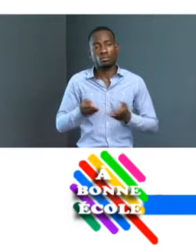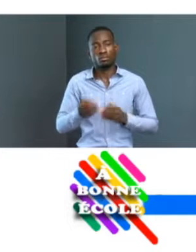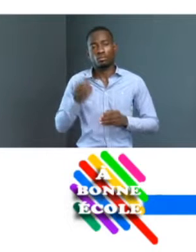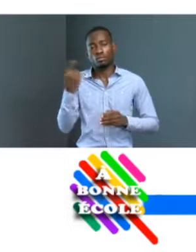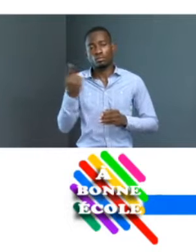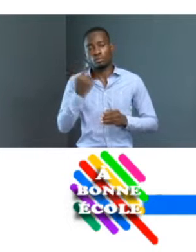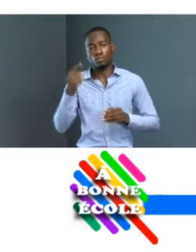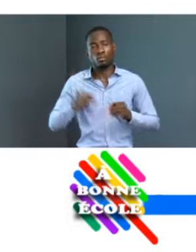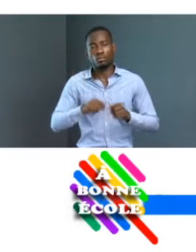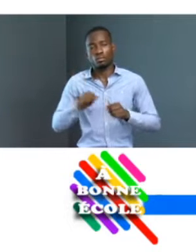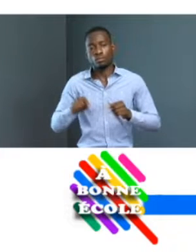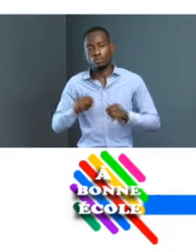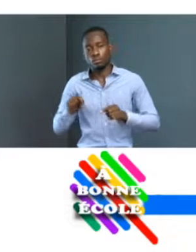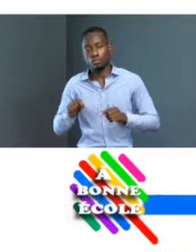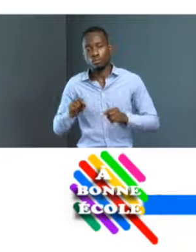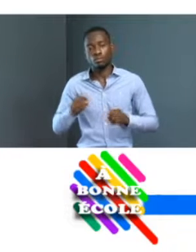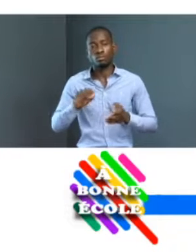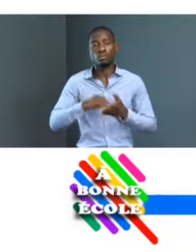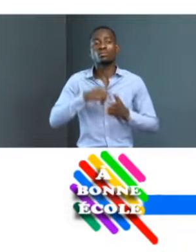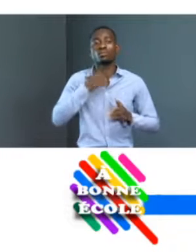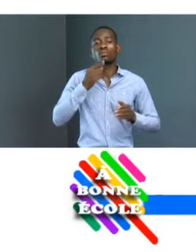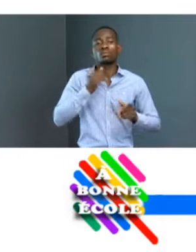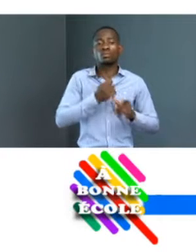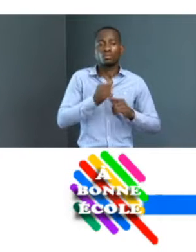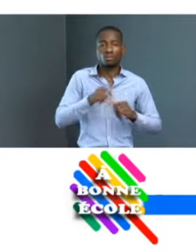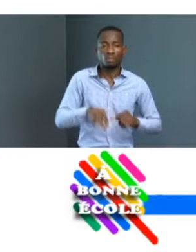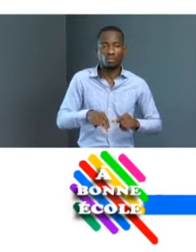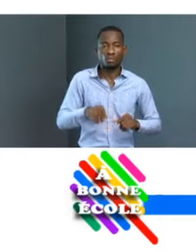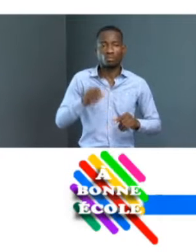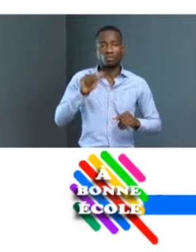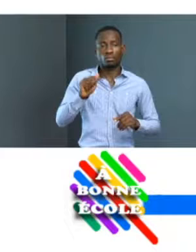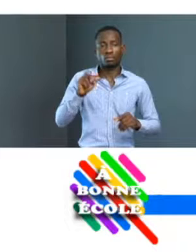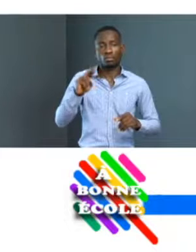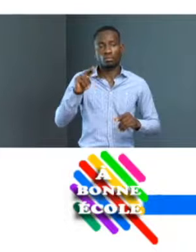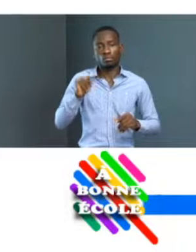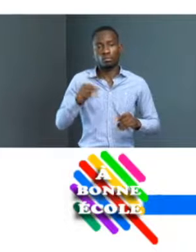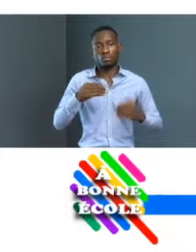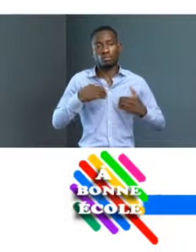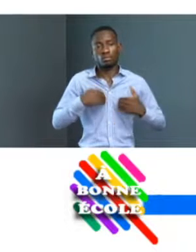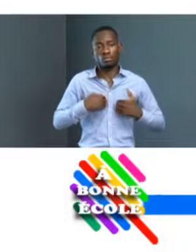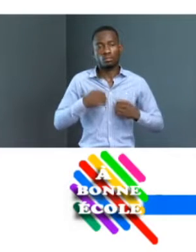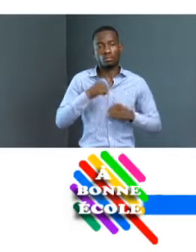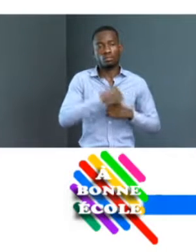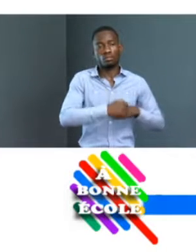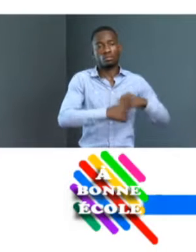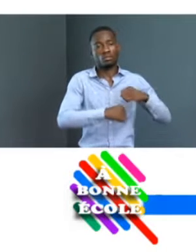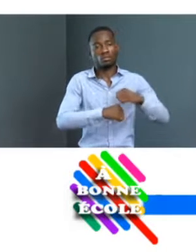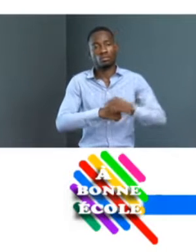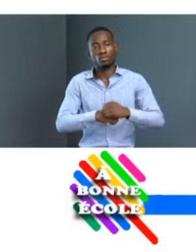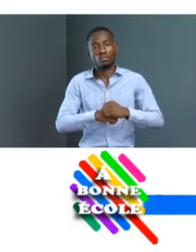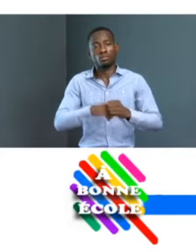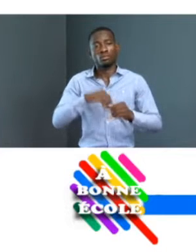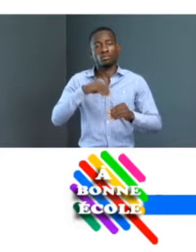polynucléotides. Donc on peut dire alors que l'ARN a une structure